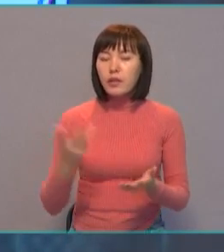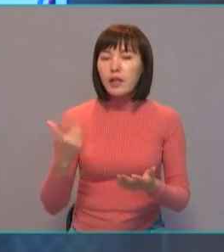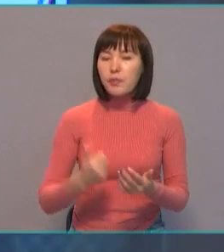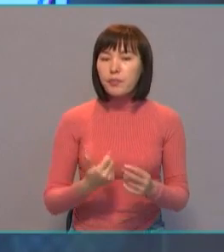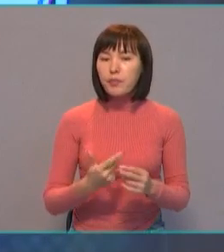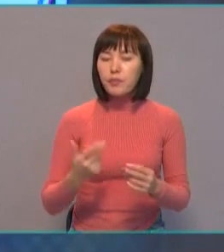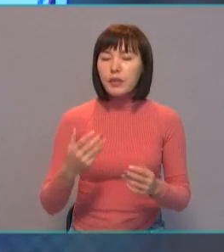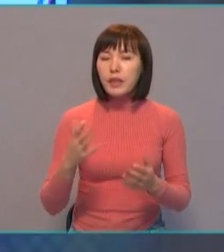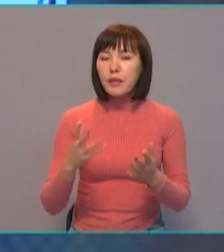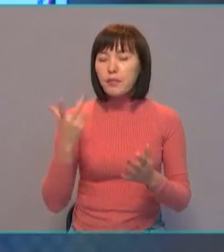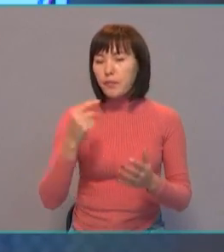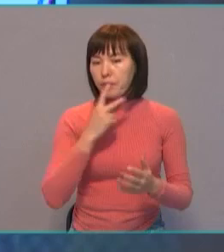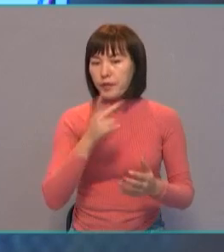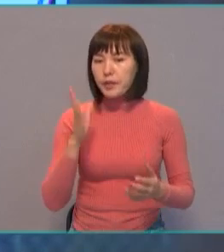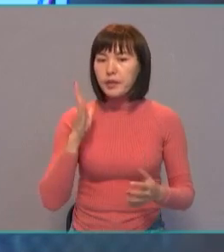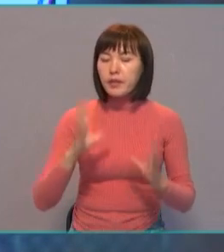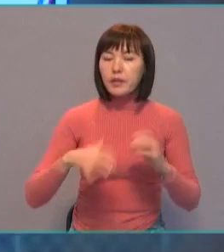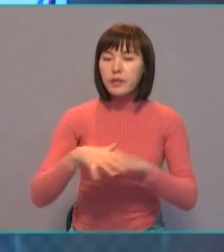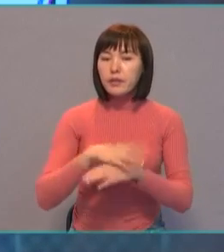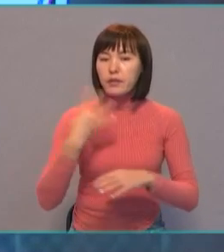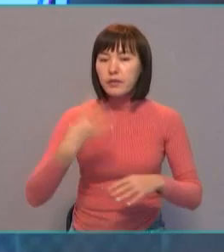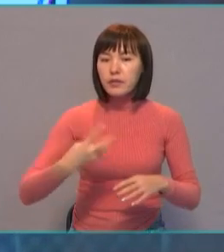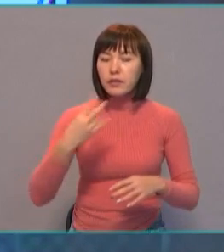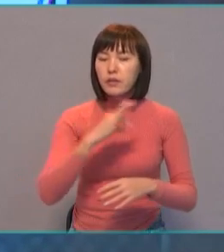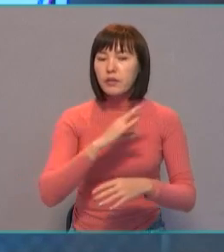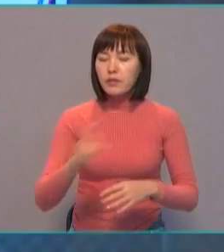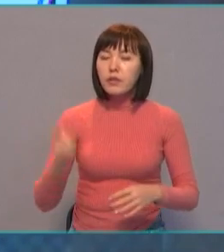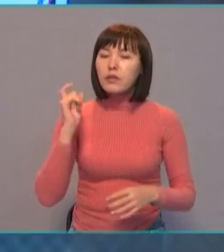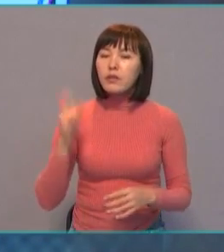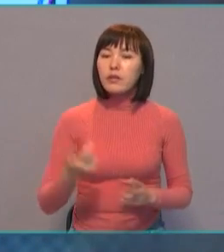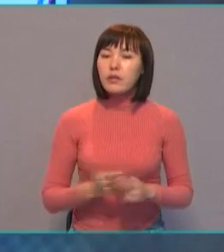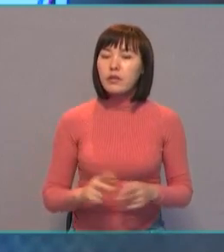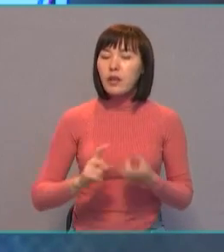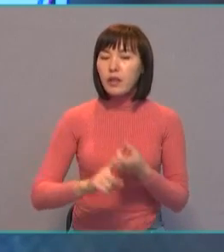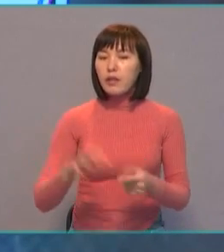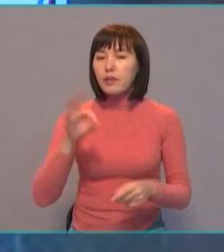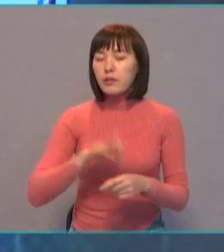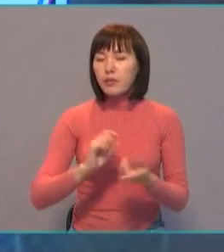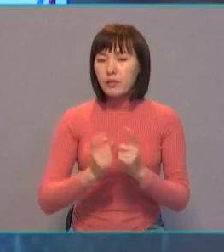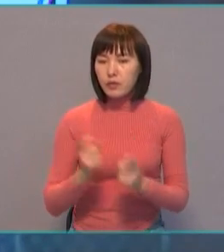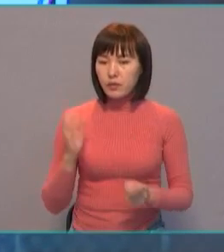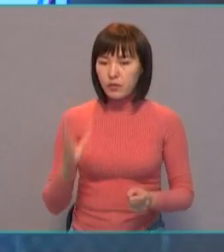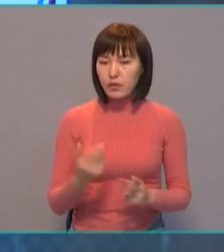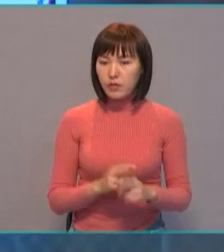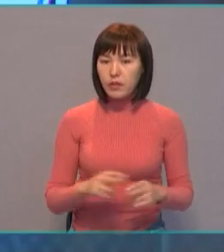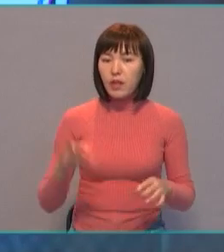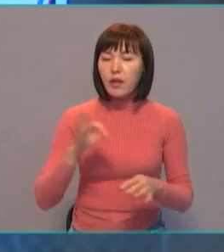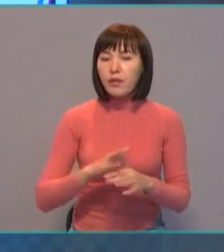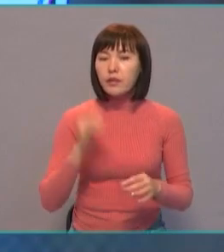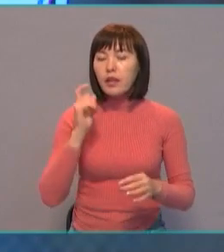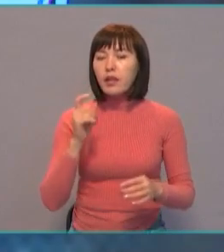саны. Ал статистикаға сүйенсек, әлемде 42 миллионнан астам адам осы жұқпалы дертпен күресіп келеді. Мұндай